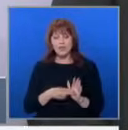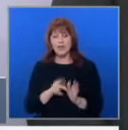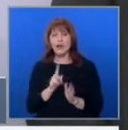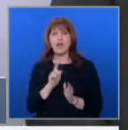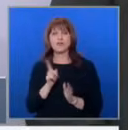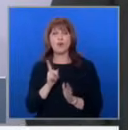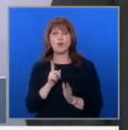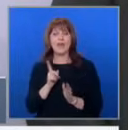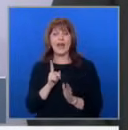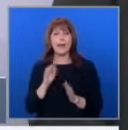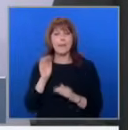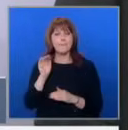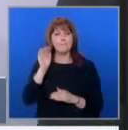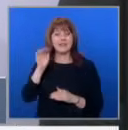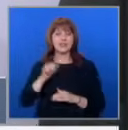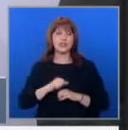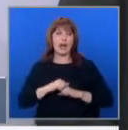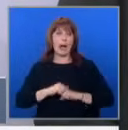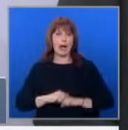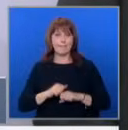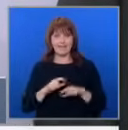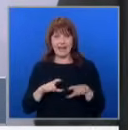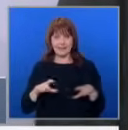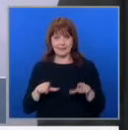първи предварителен разговор. Изобщо не говорим за